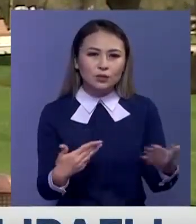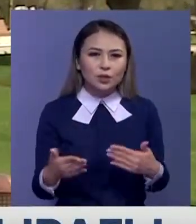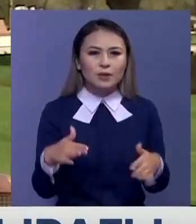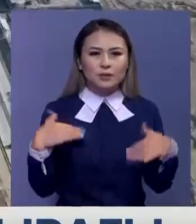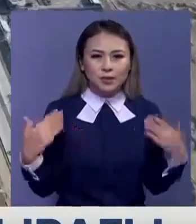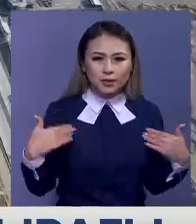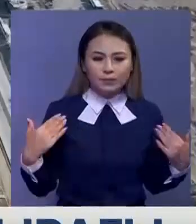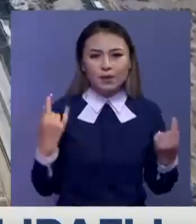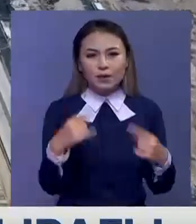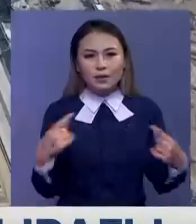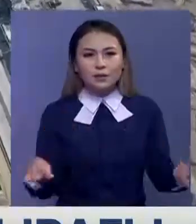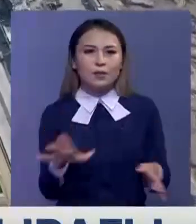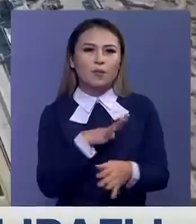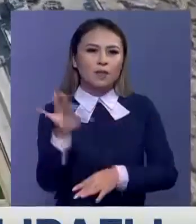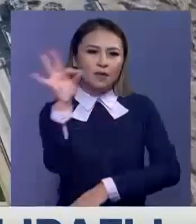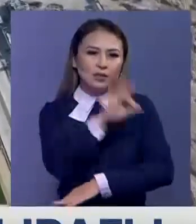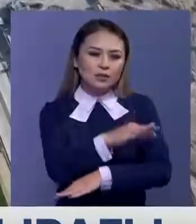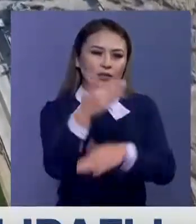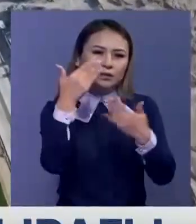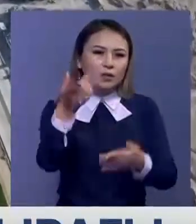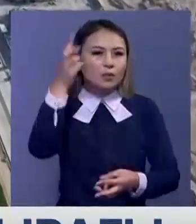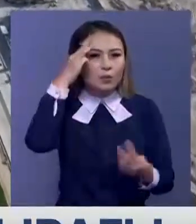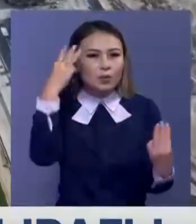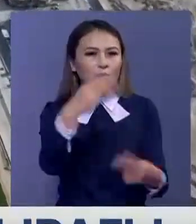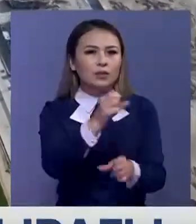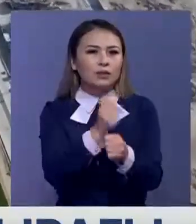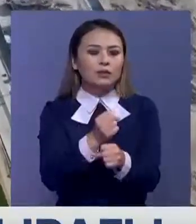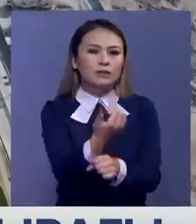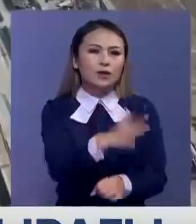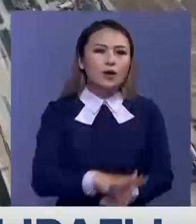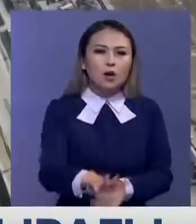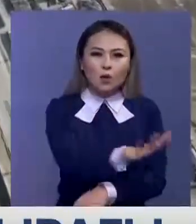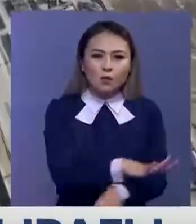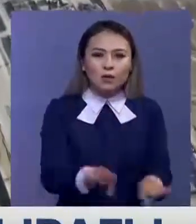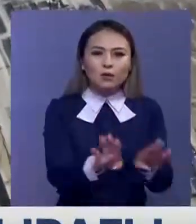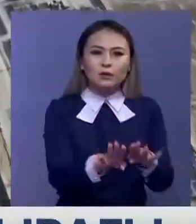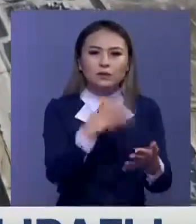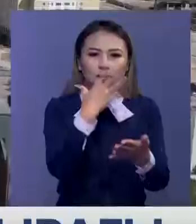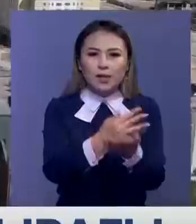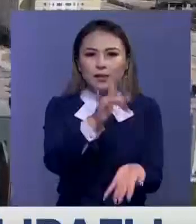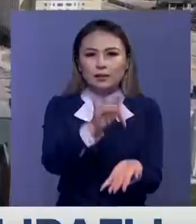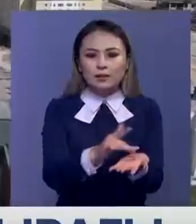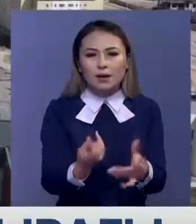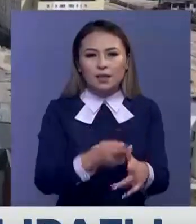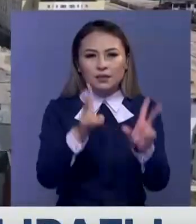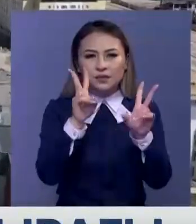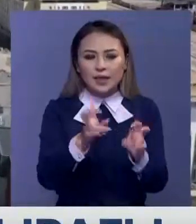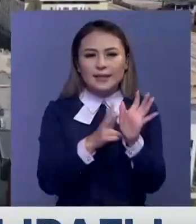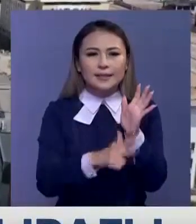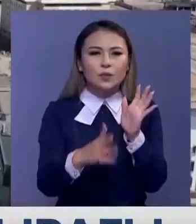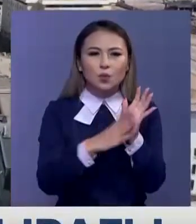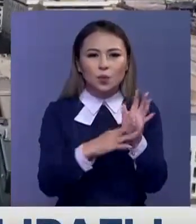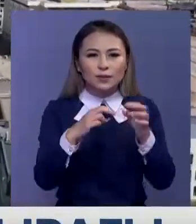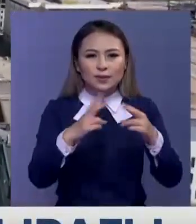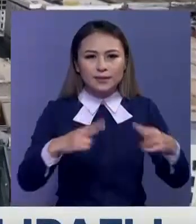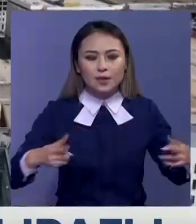сәлемі бәрі. Шығыстық сипатта заманауи үлгіде салынған мына аумақ әкімшілік іскерлік орталық деп аталады. Мұндағы 89